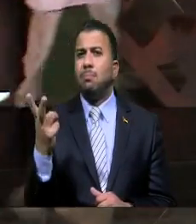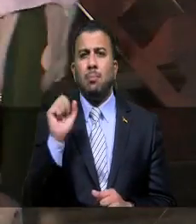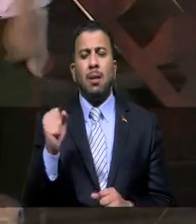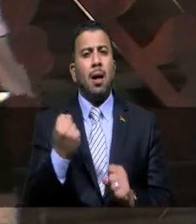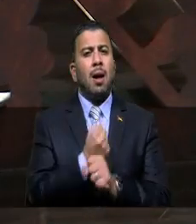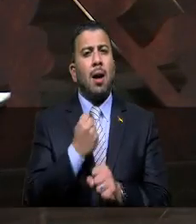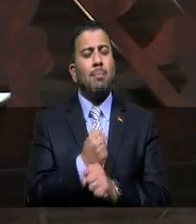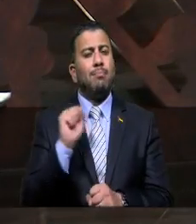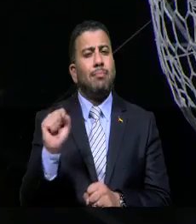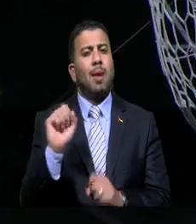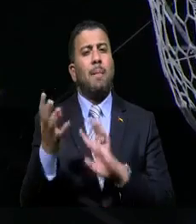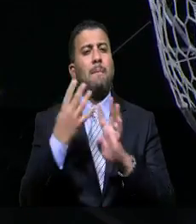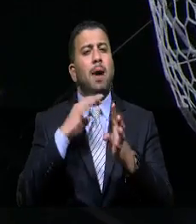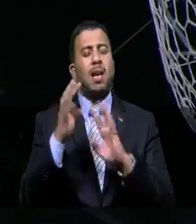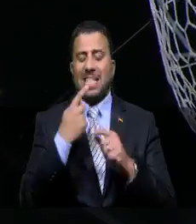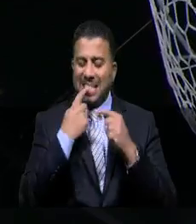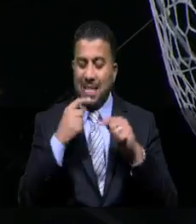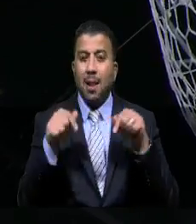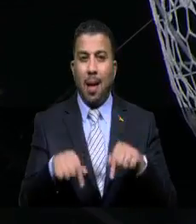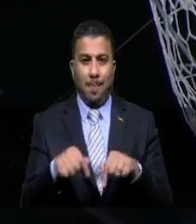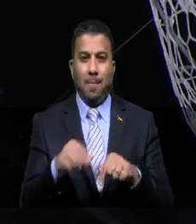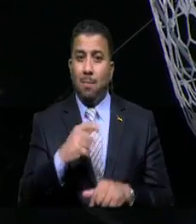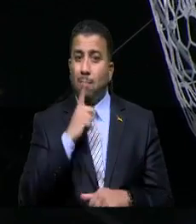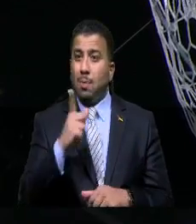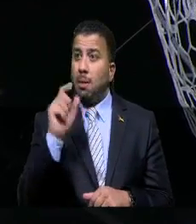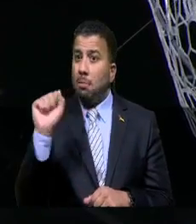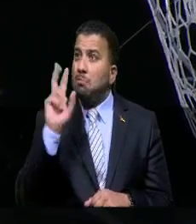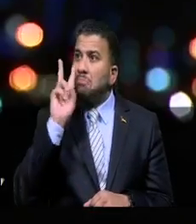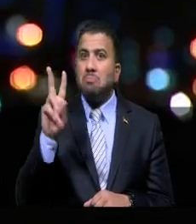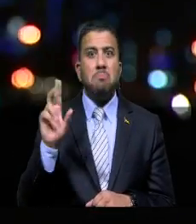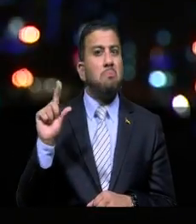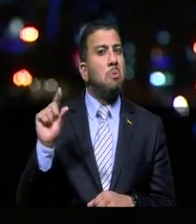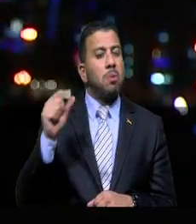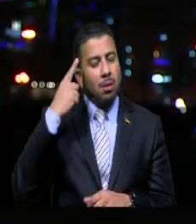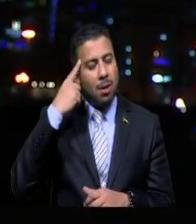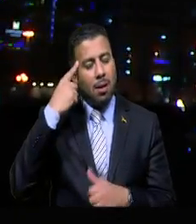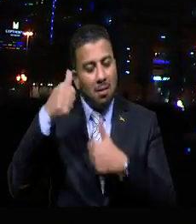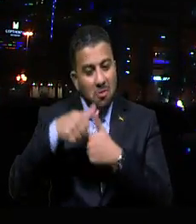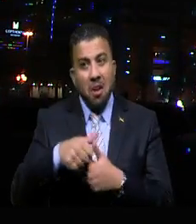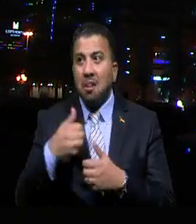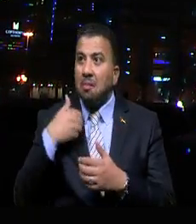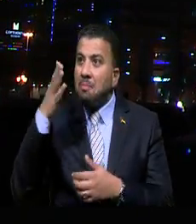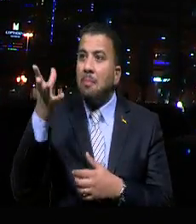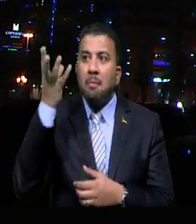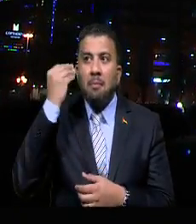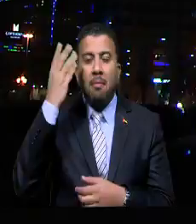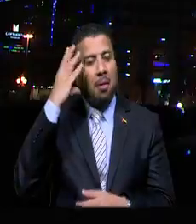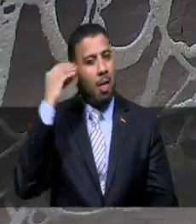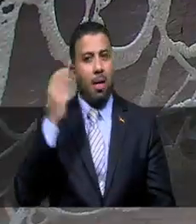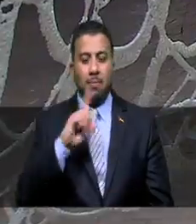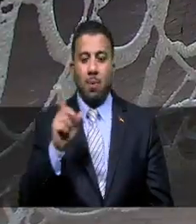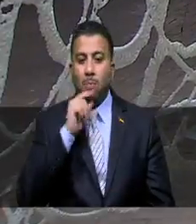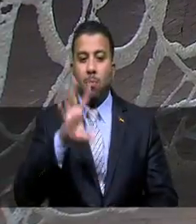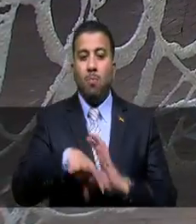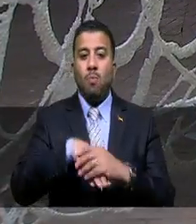عليها المهرجان هذا العام ليترك أثراً فعالاً في ذاكرة الزائرين. إنه